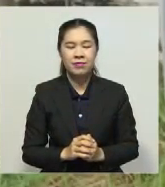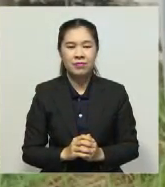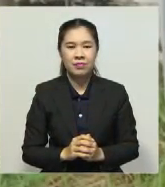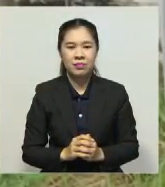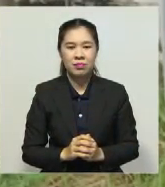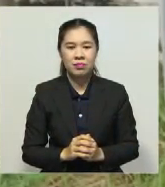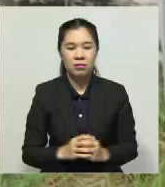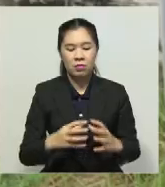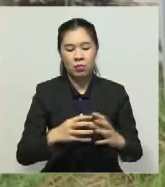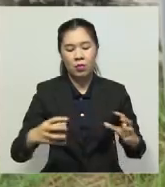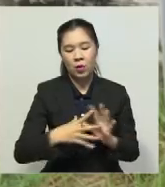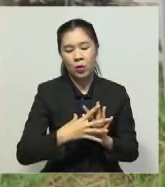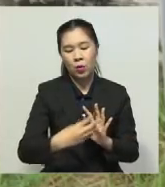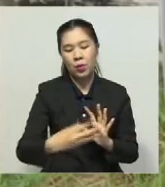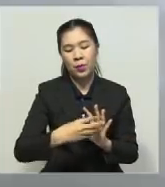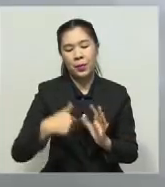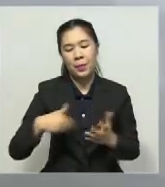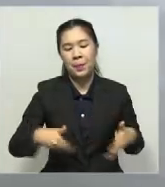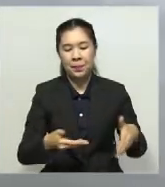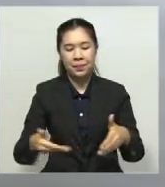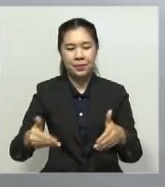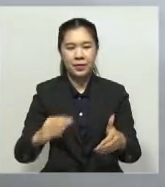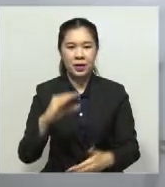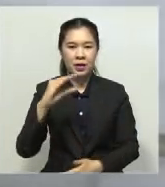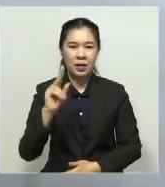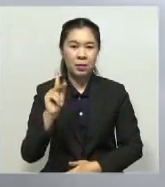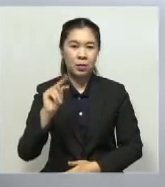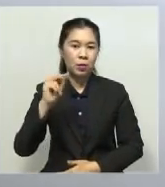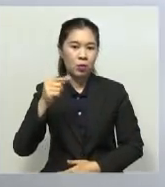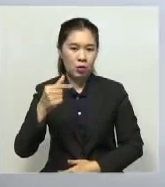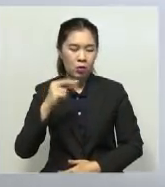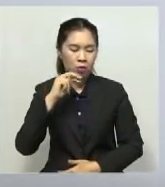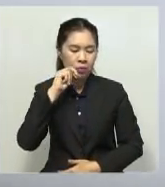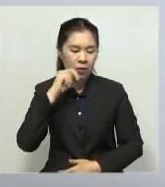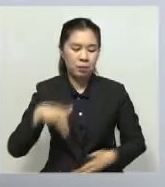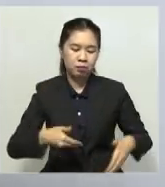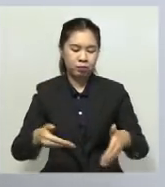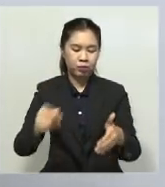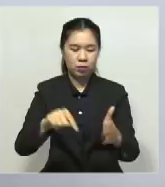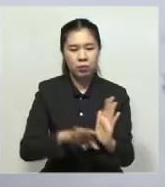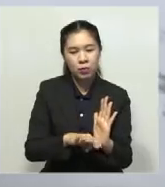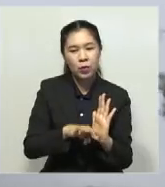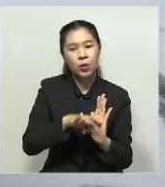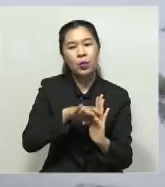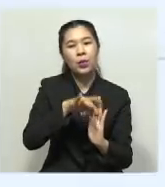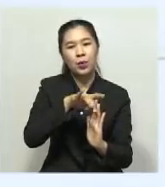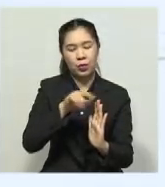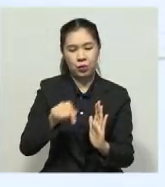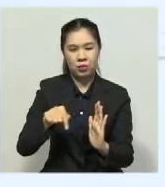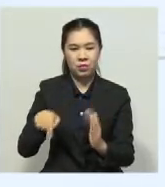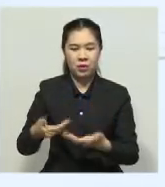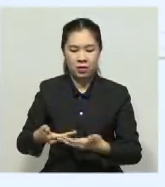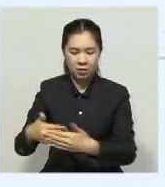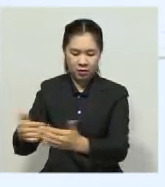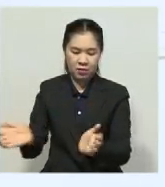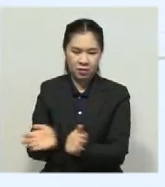คะเพื่อระบายออกสู่แม่น้ำโขงโดยพบว่าน้ำโขงมีปริมาณเพิ่มมากขึ้นค่ะจนน้ำในห้วยบางบาดไม่สาม